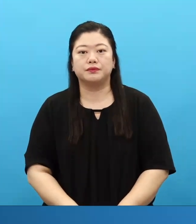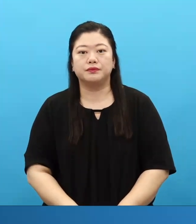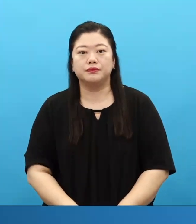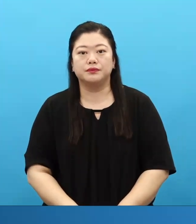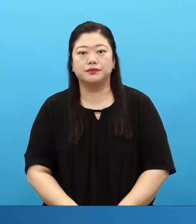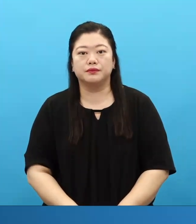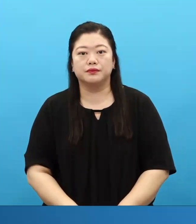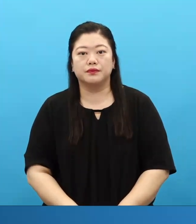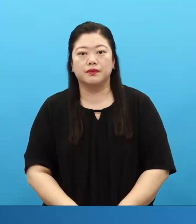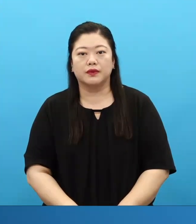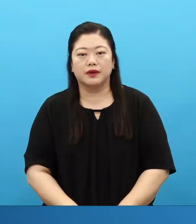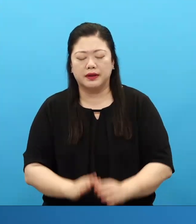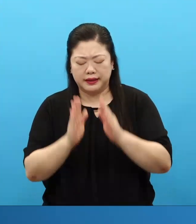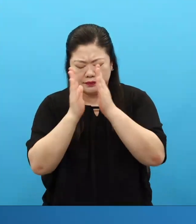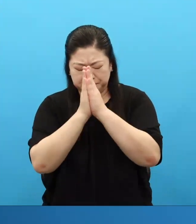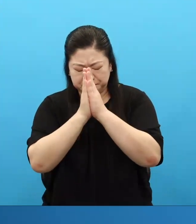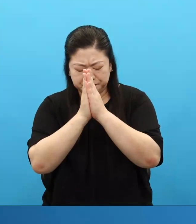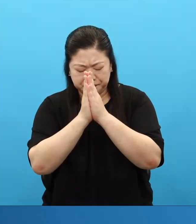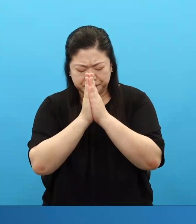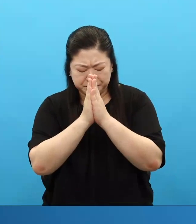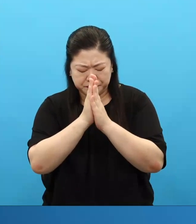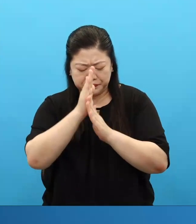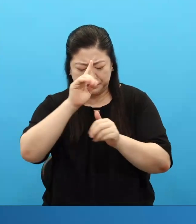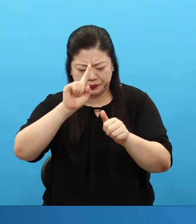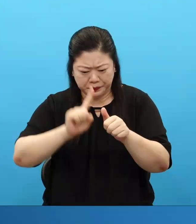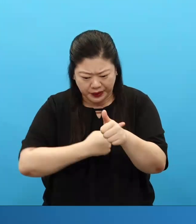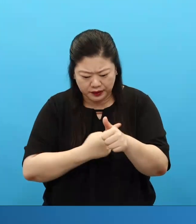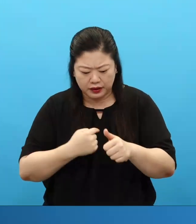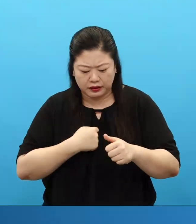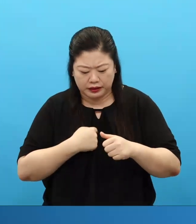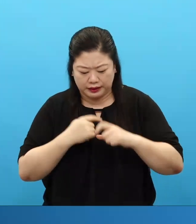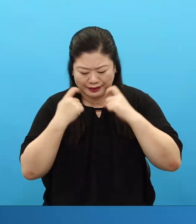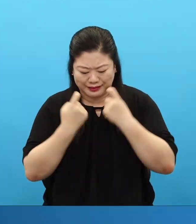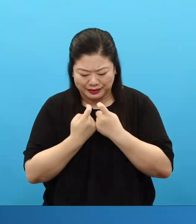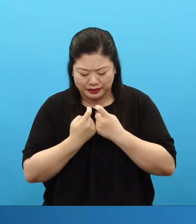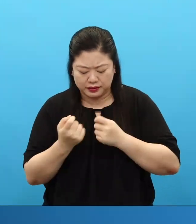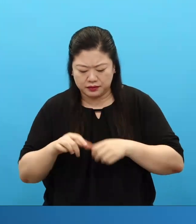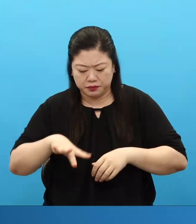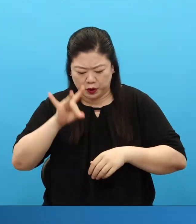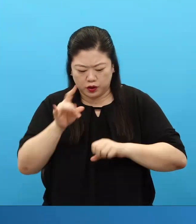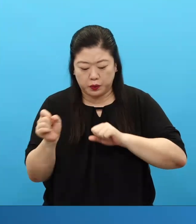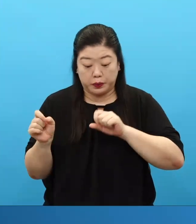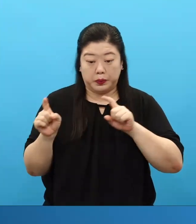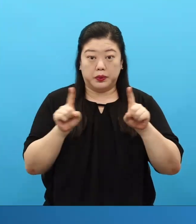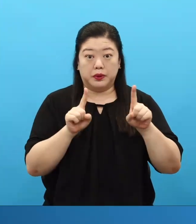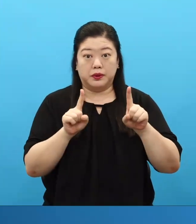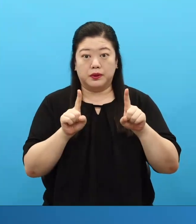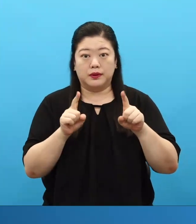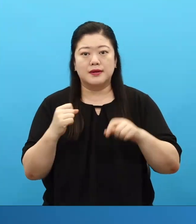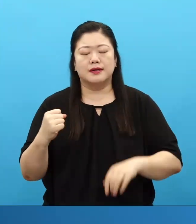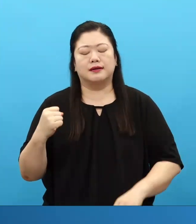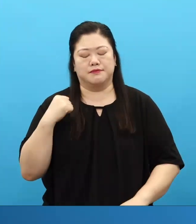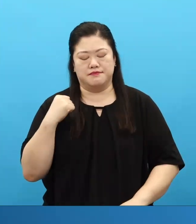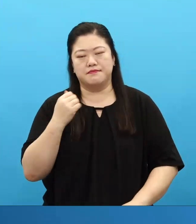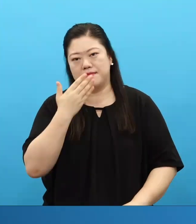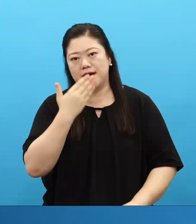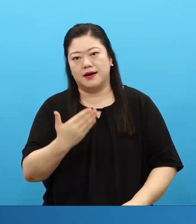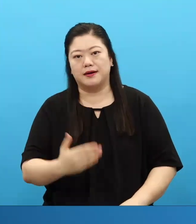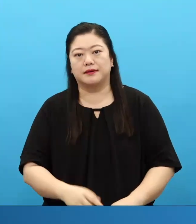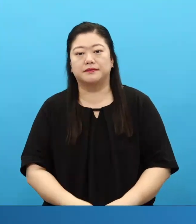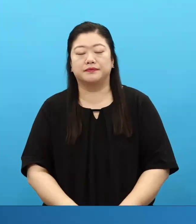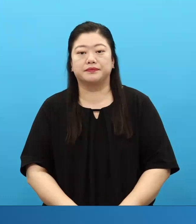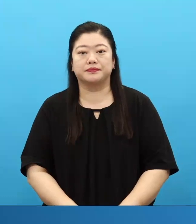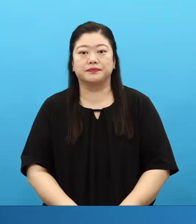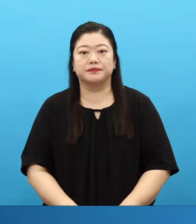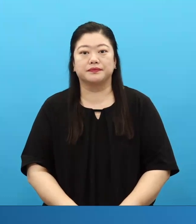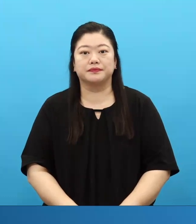나를 살리는 힘을 가지게 됩니다. And so when you have 24-hour prayer, you have the power to save yourself. 이게 제일 중요한 거는 우리가 지금